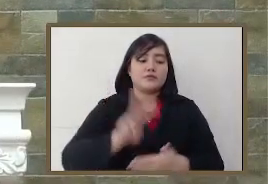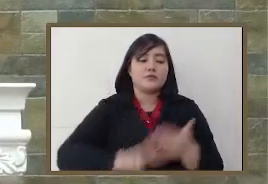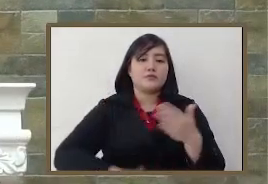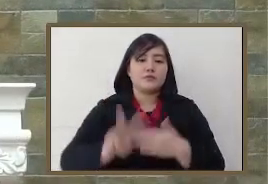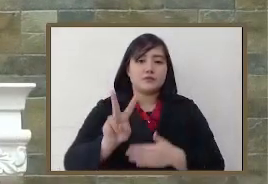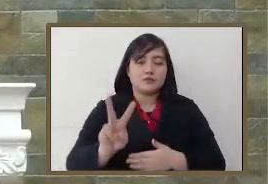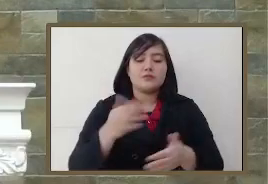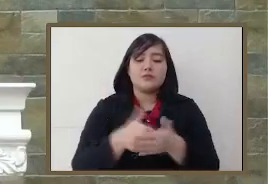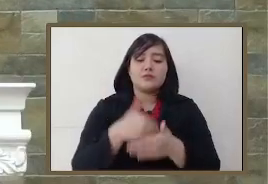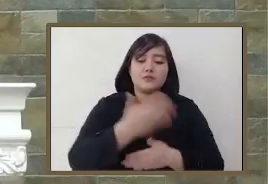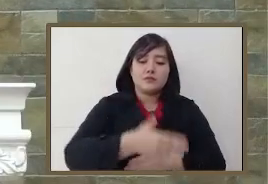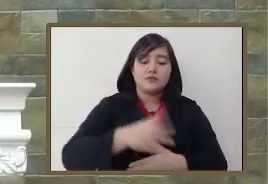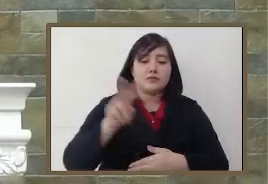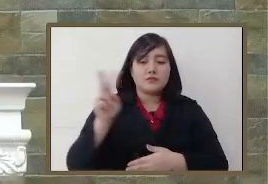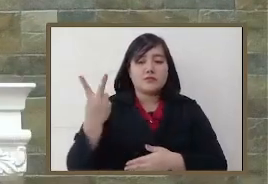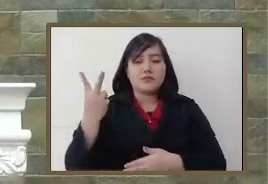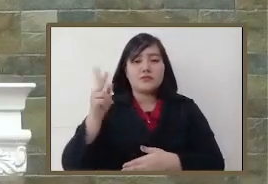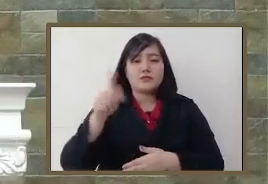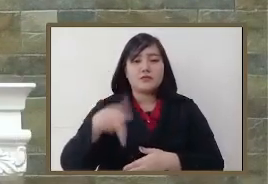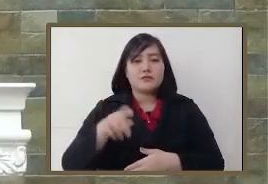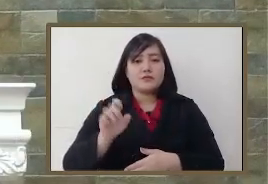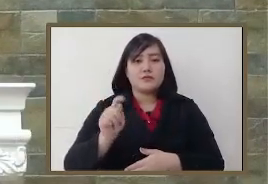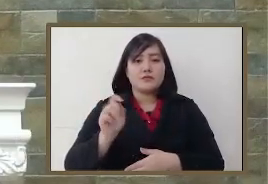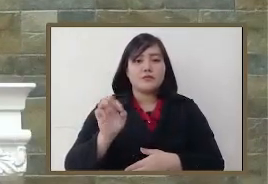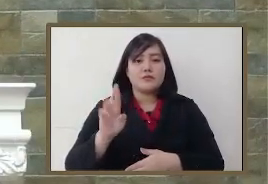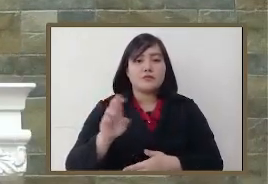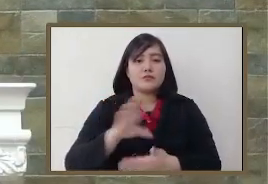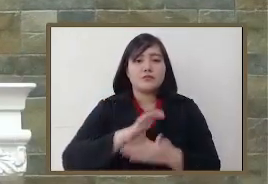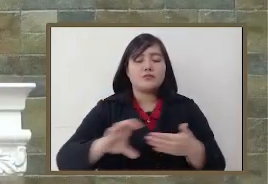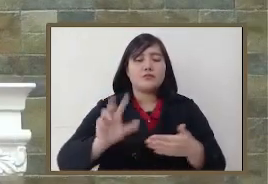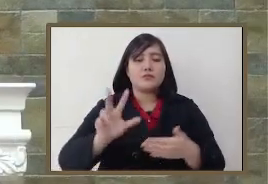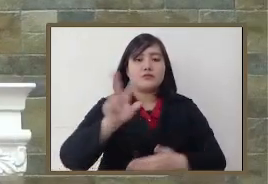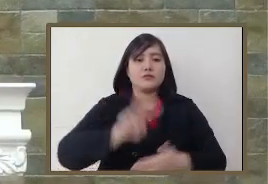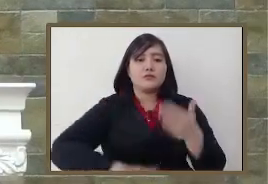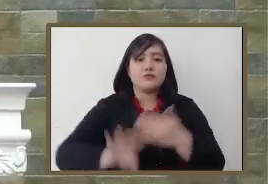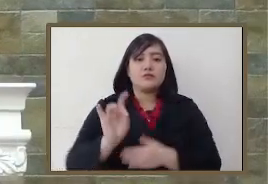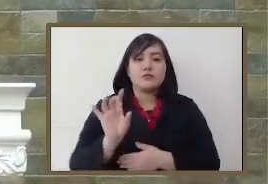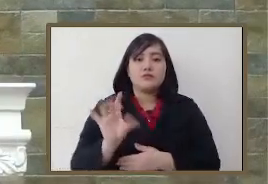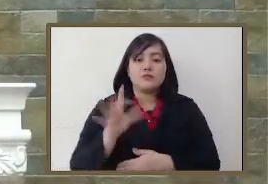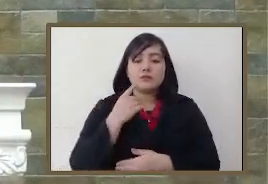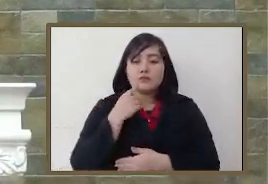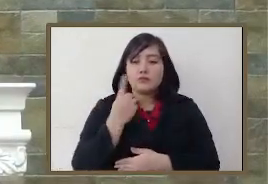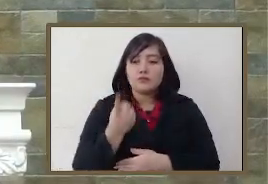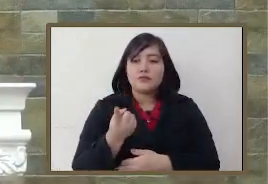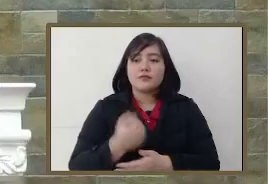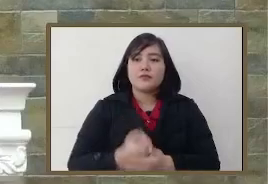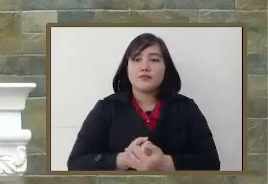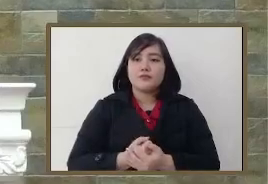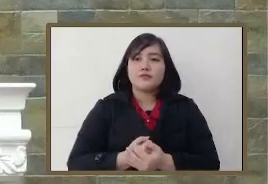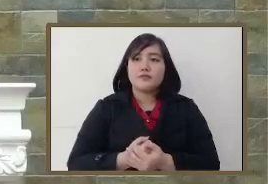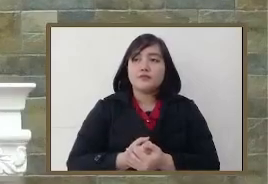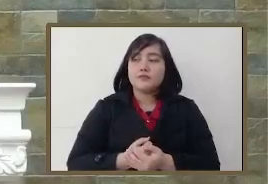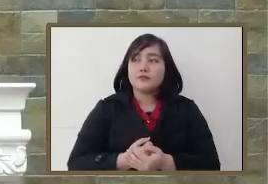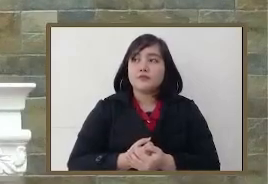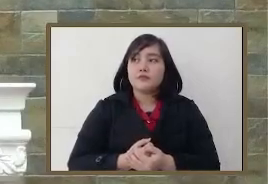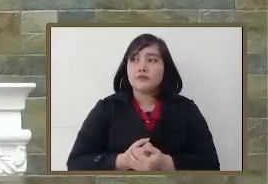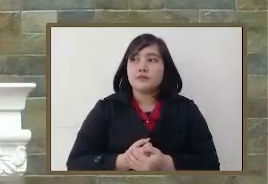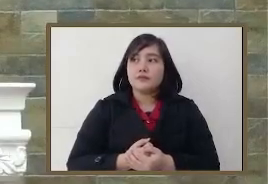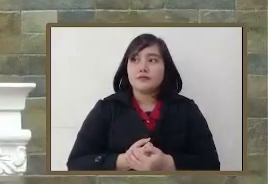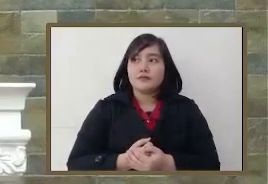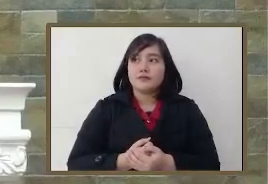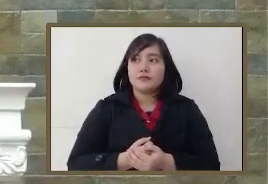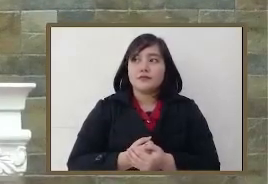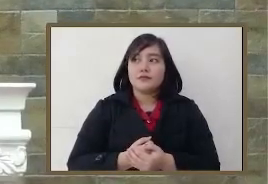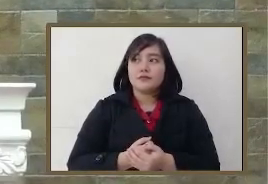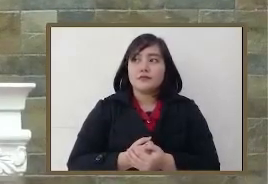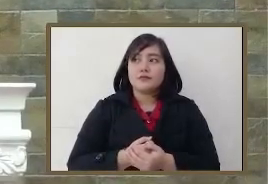there's 2 Peter chapter 3, verse number 18, binanggit po yun doon. Ano sa akala ninyo ang connection ng